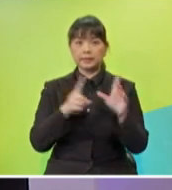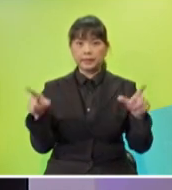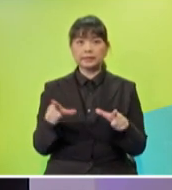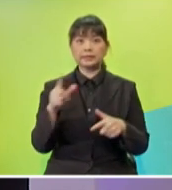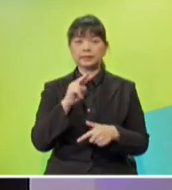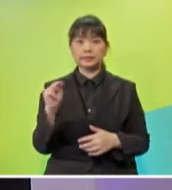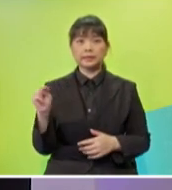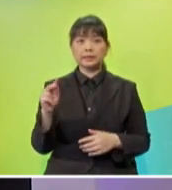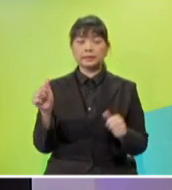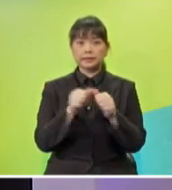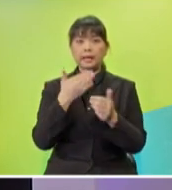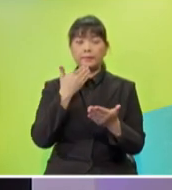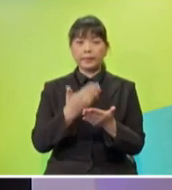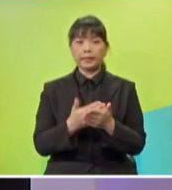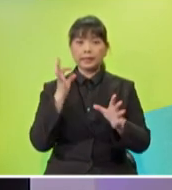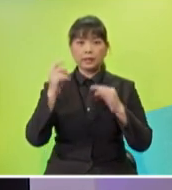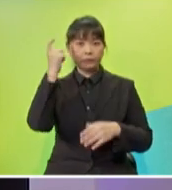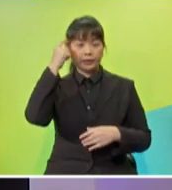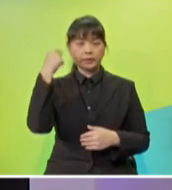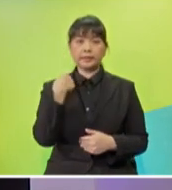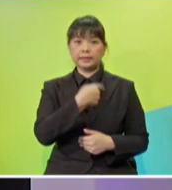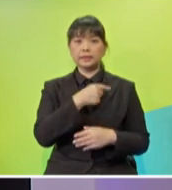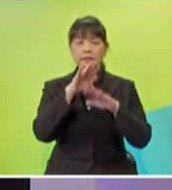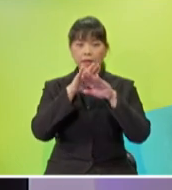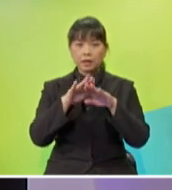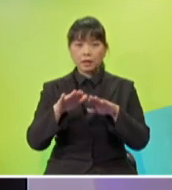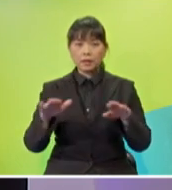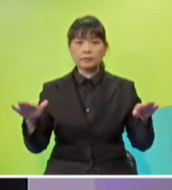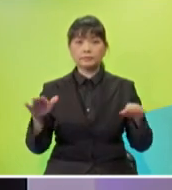baik jika pikiran kita tenang